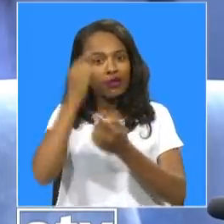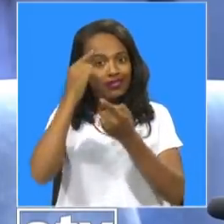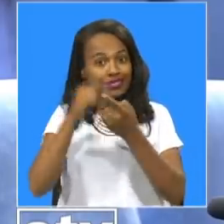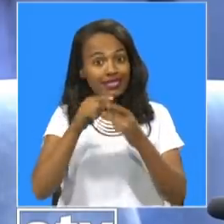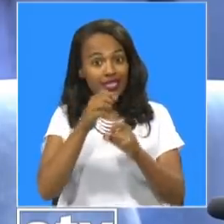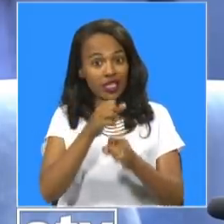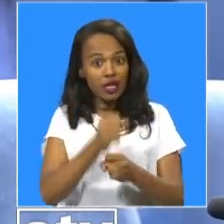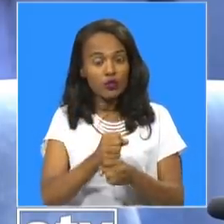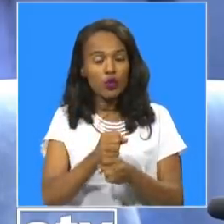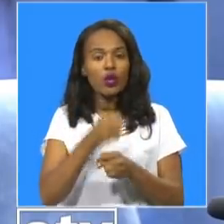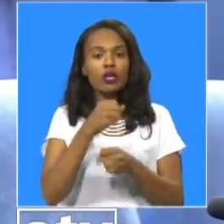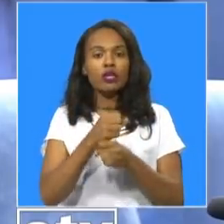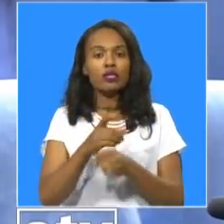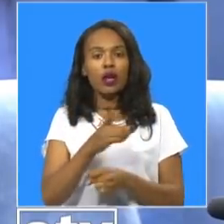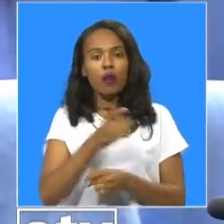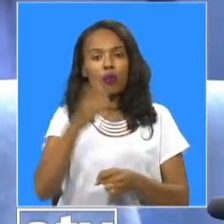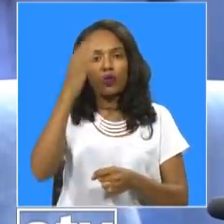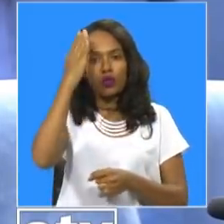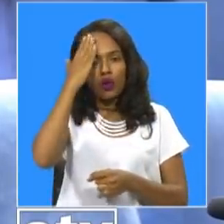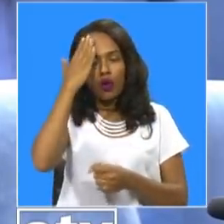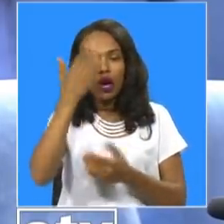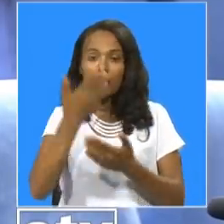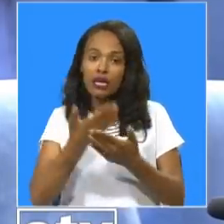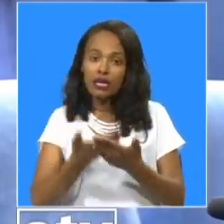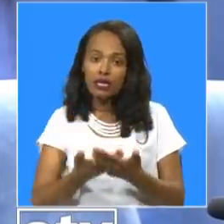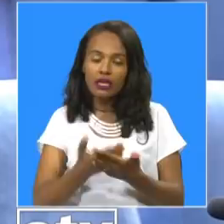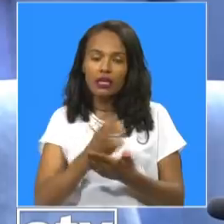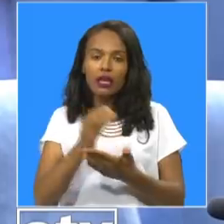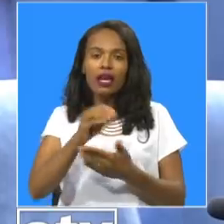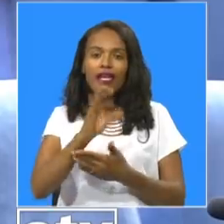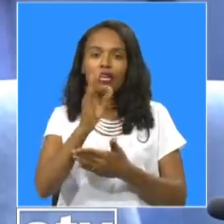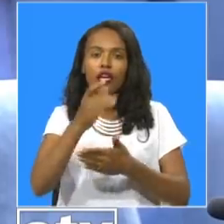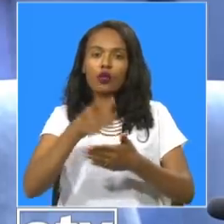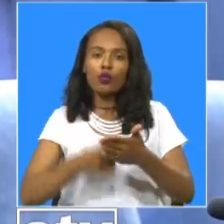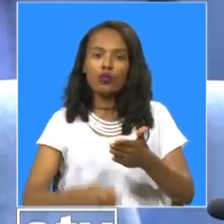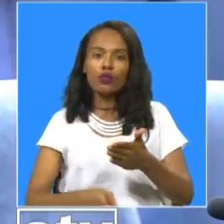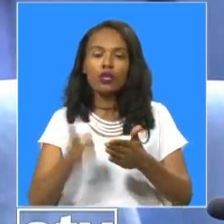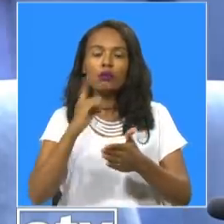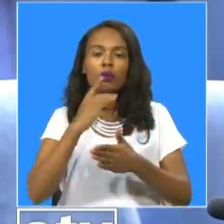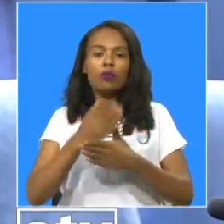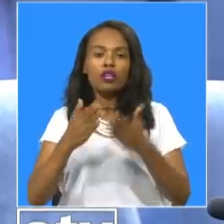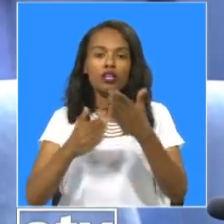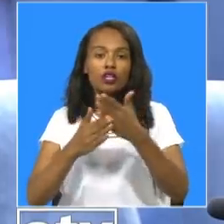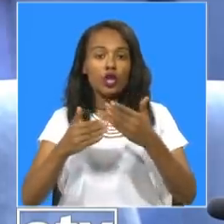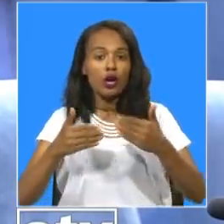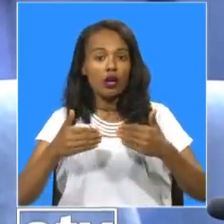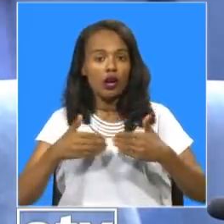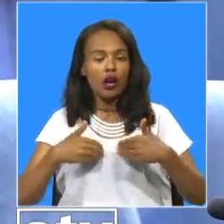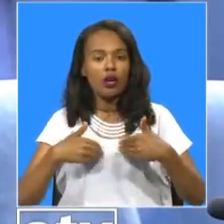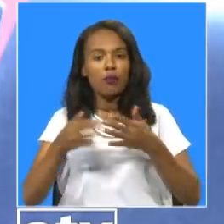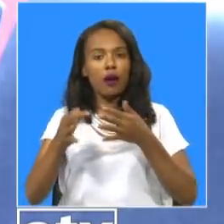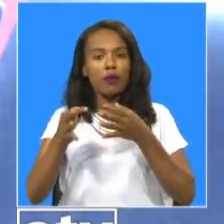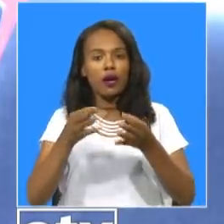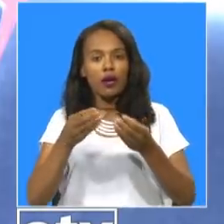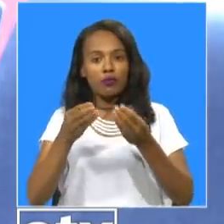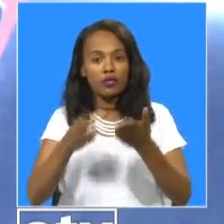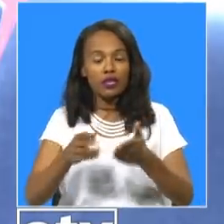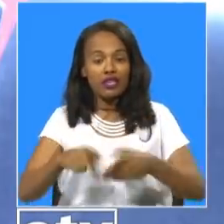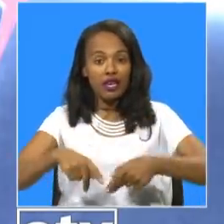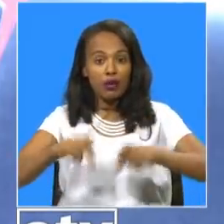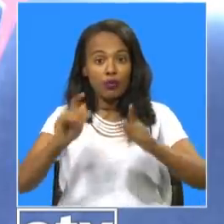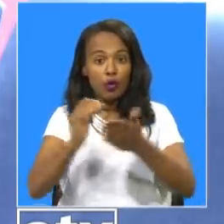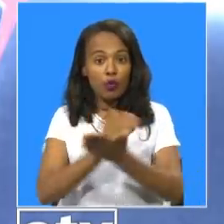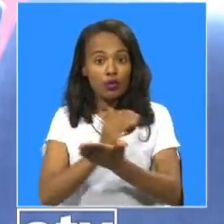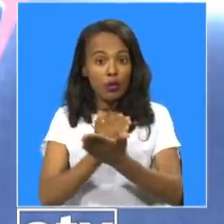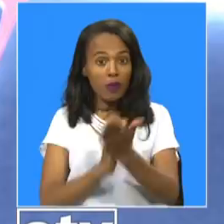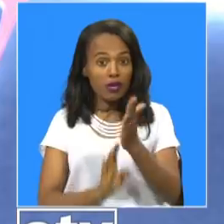ተይዞ እየተሰራ መሆኑ ይታወቃል። ይህንን እና የተገኘው ውጤት በምን ደረጃ ላይ እንዳለ ማብራሪያ ቢሰጥ። የግብርናው